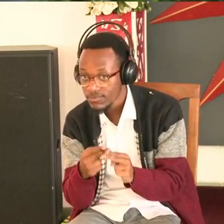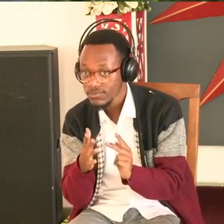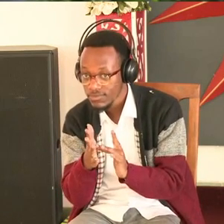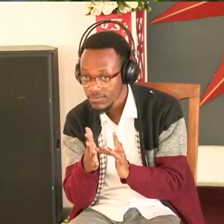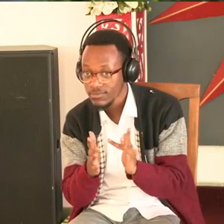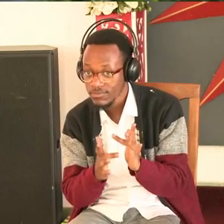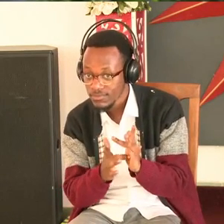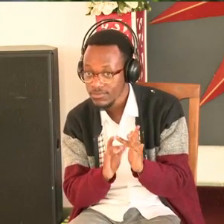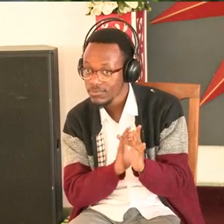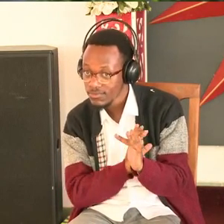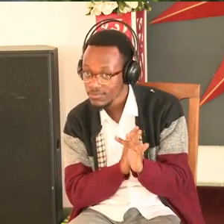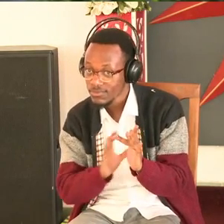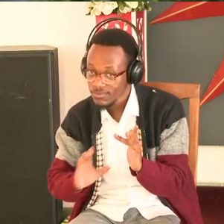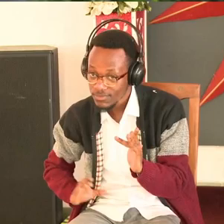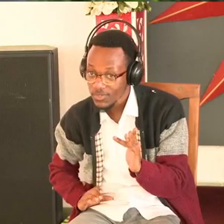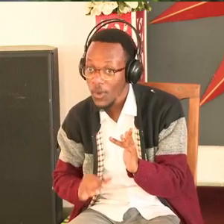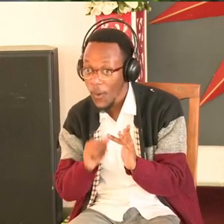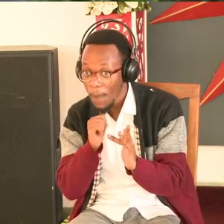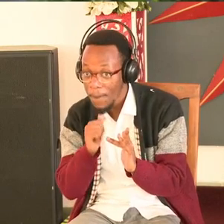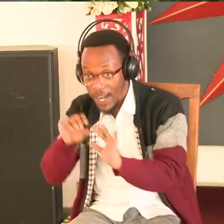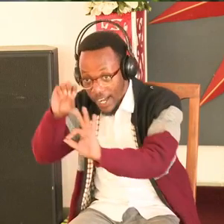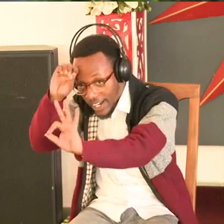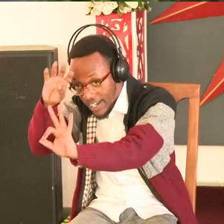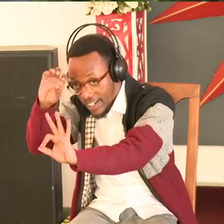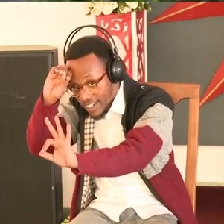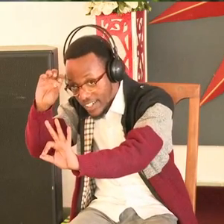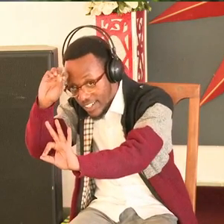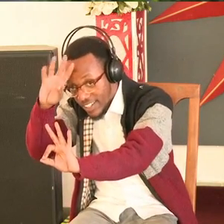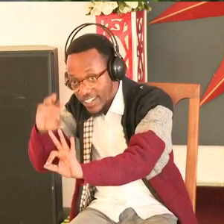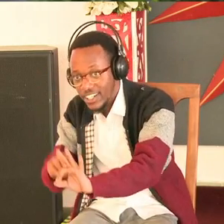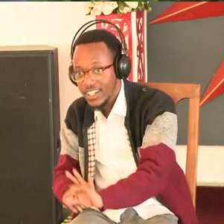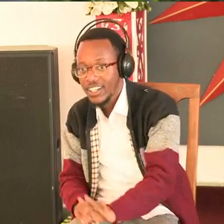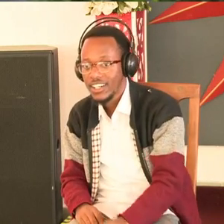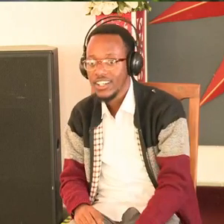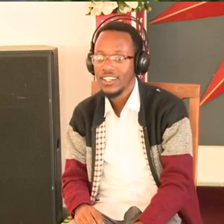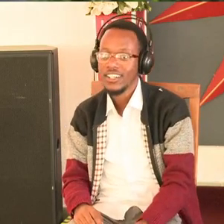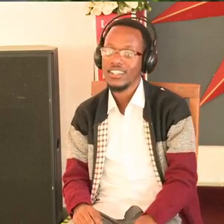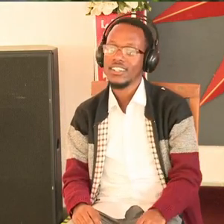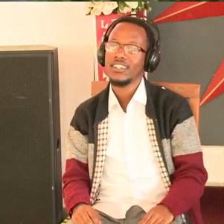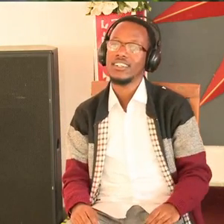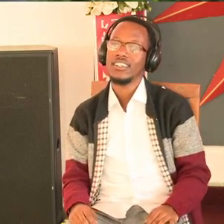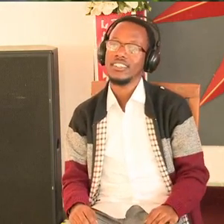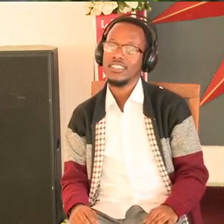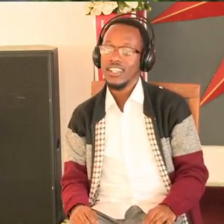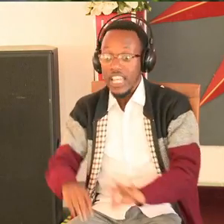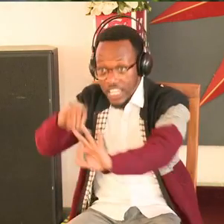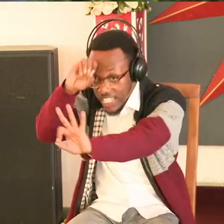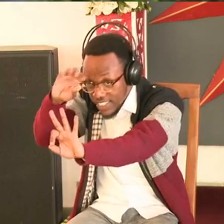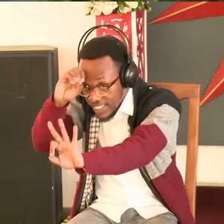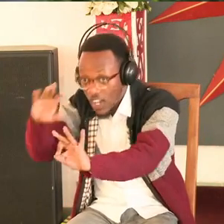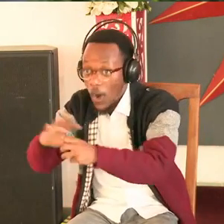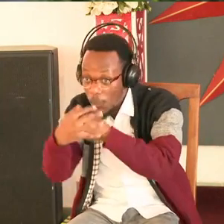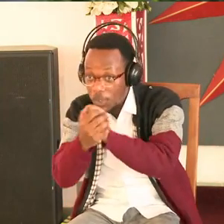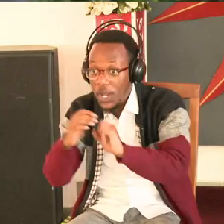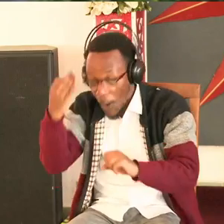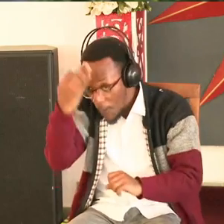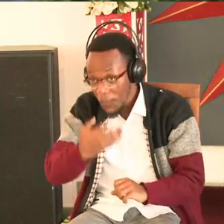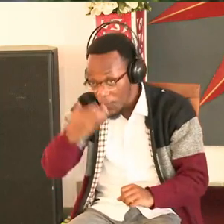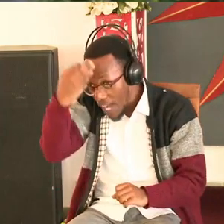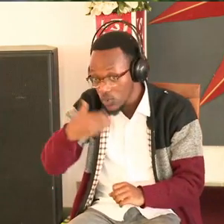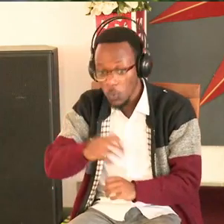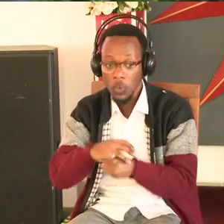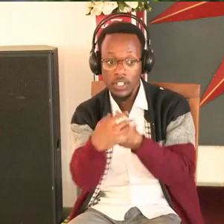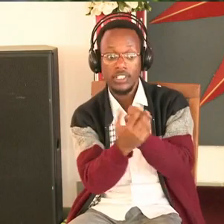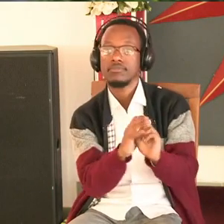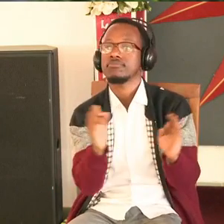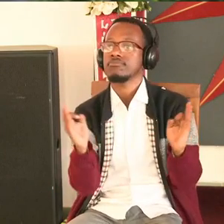Ntabwo ari mu ishusho y'ubutatu, oya. Iriya shusho y'ubutatu yahimbwe n'abantu, nta na